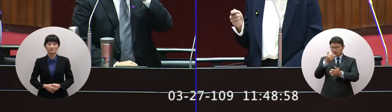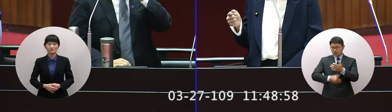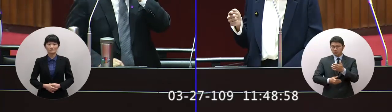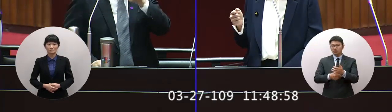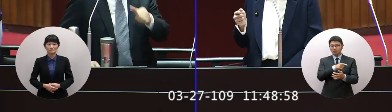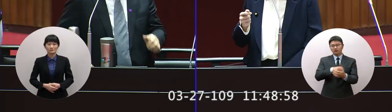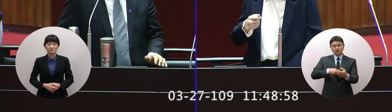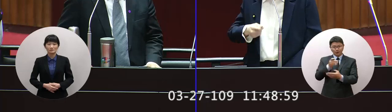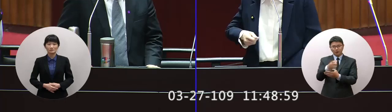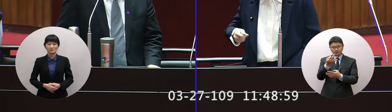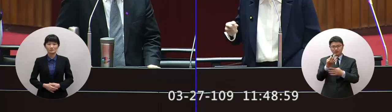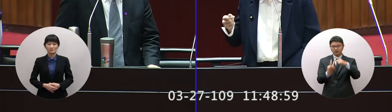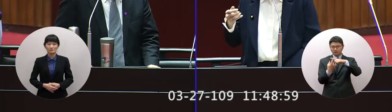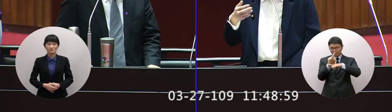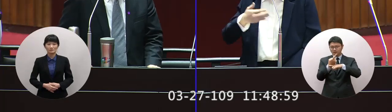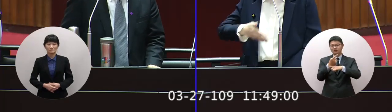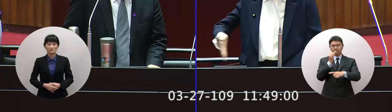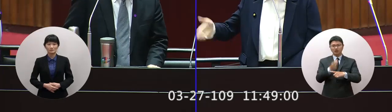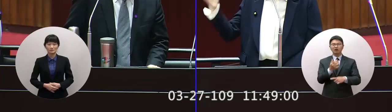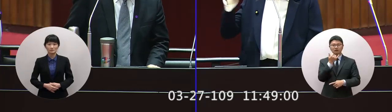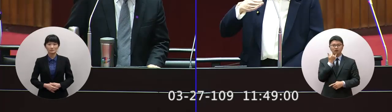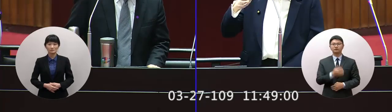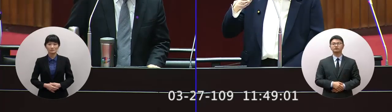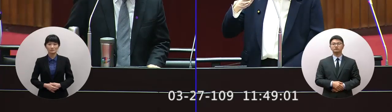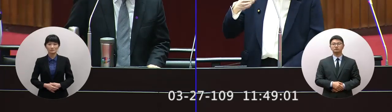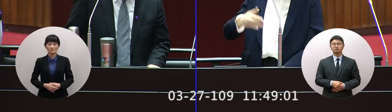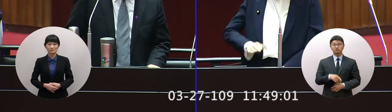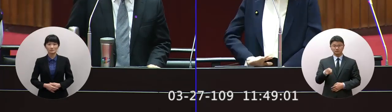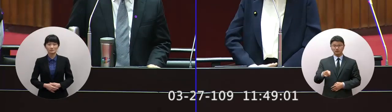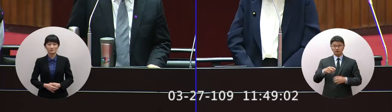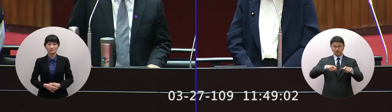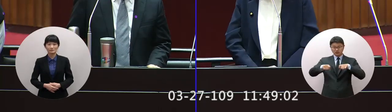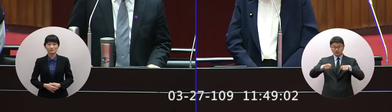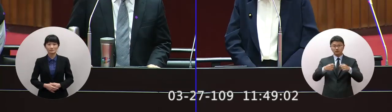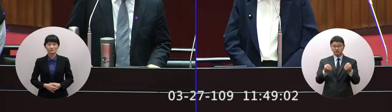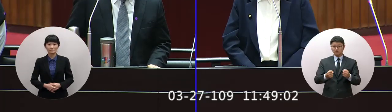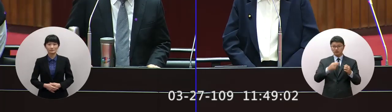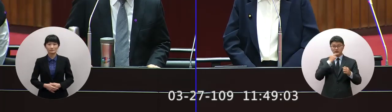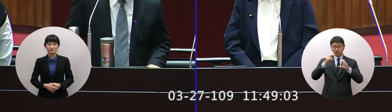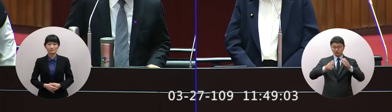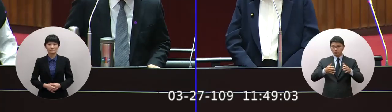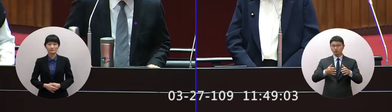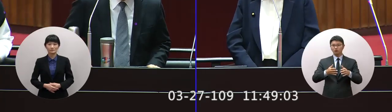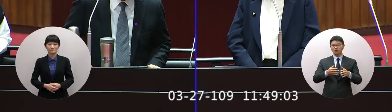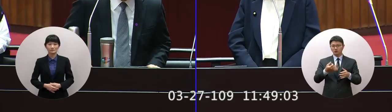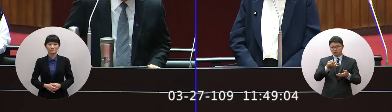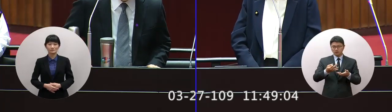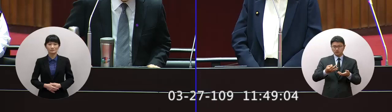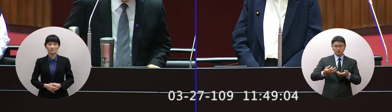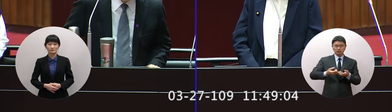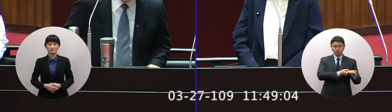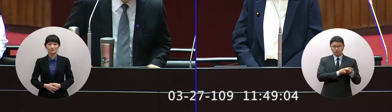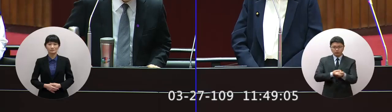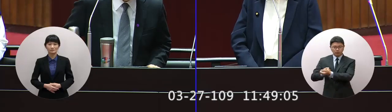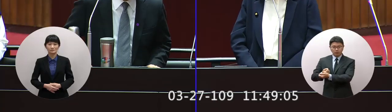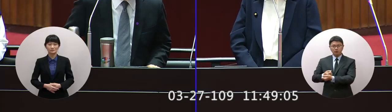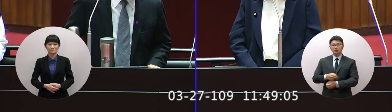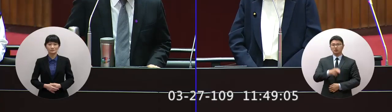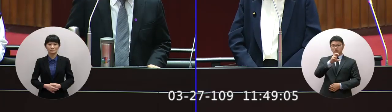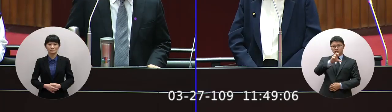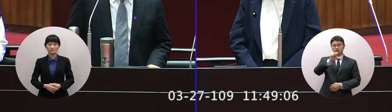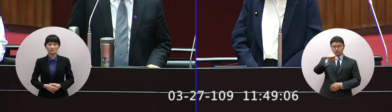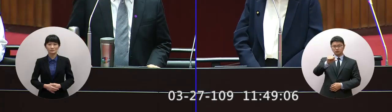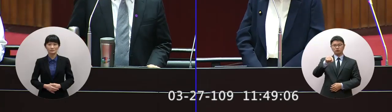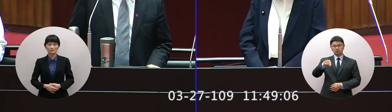在2018年，他就为新创的公司募集了合台币大概是75.6亿的台